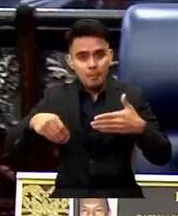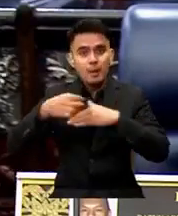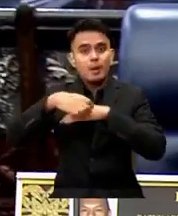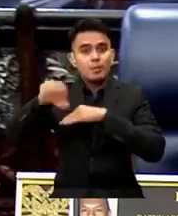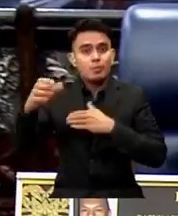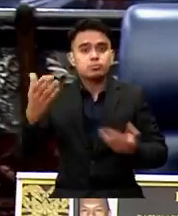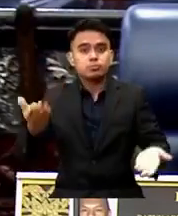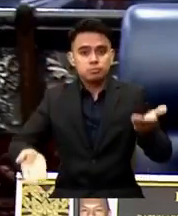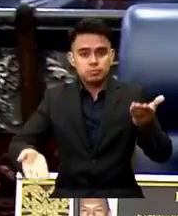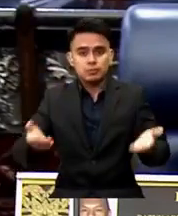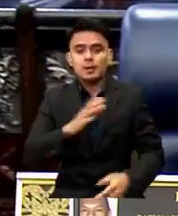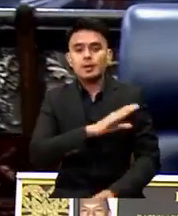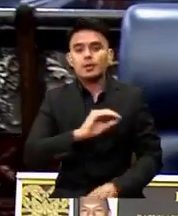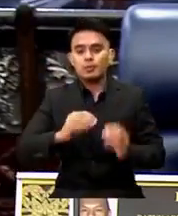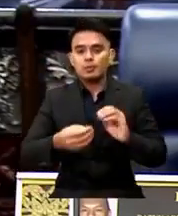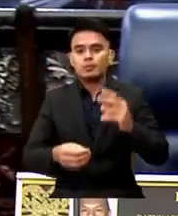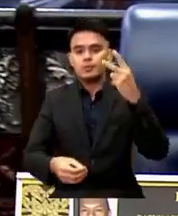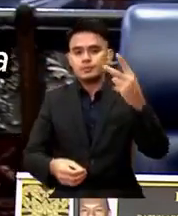kita. Yang kedua,